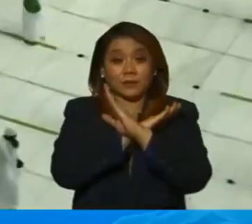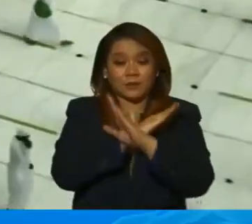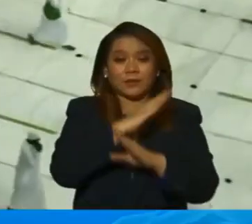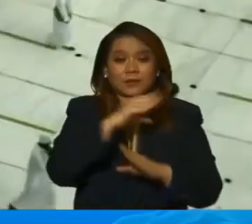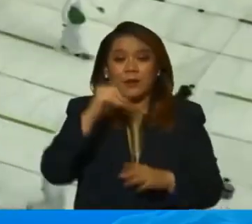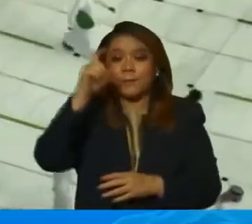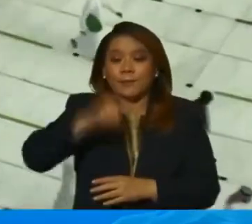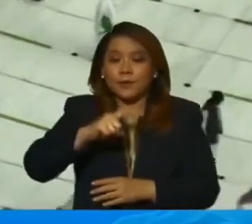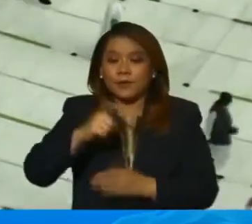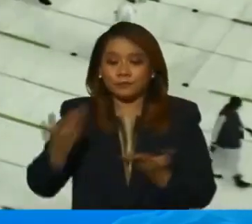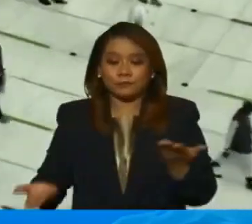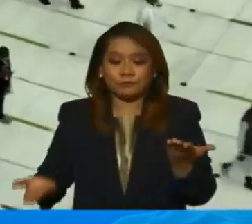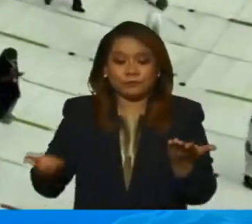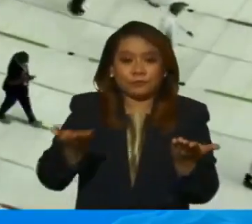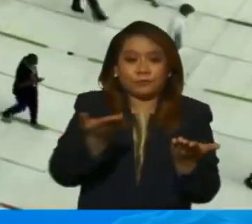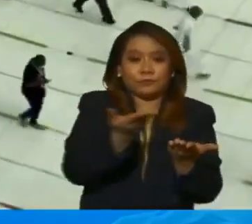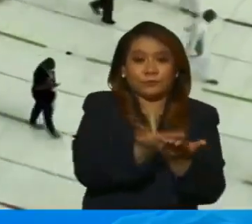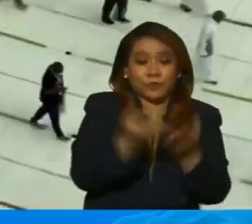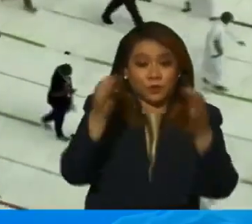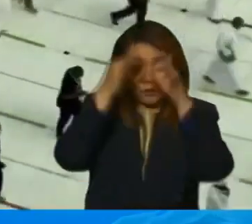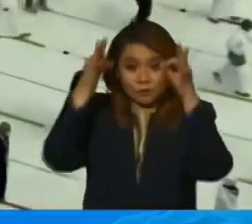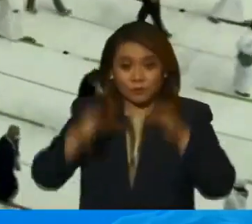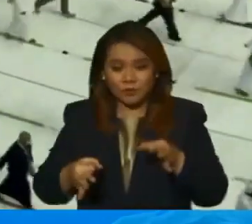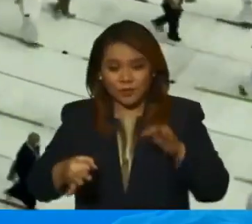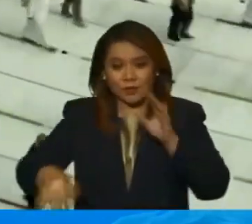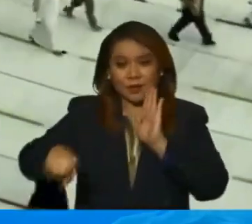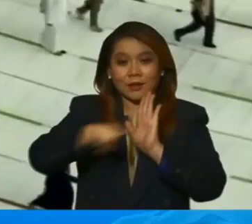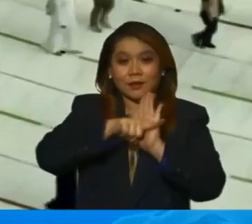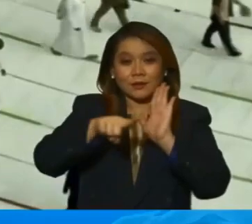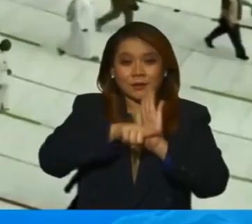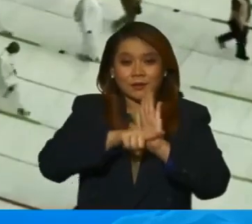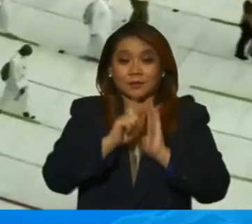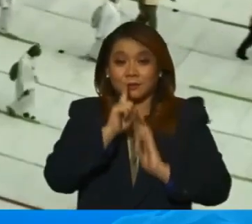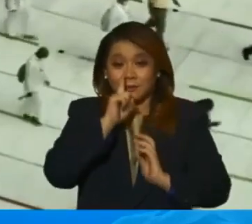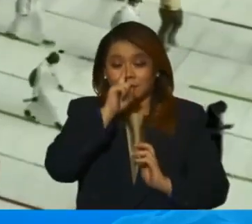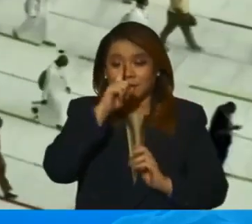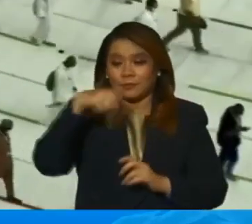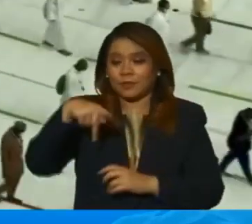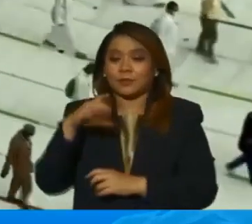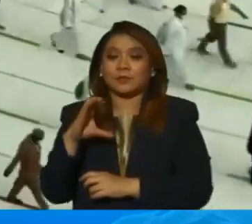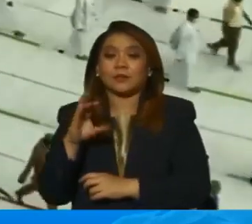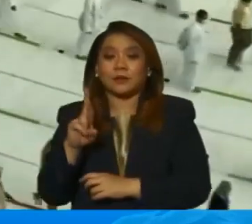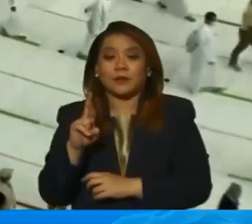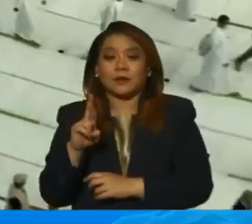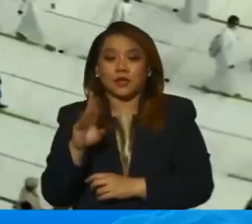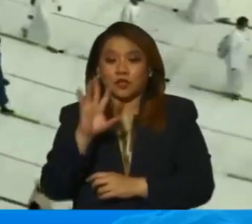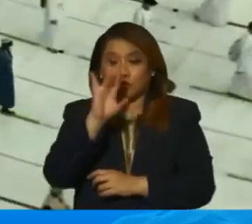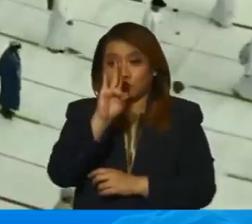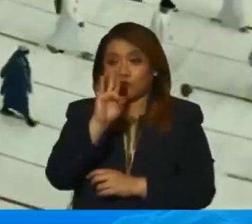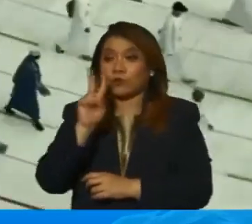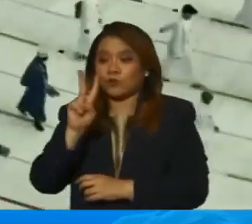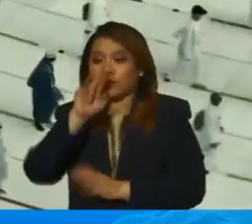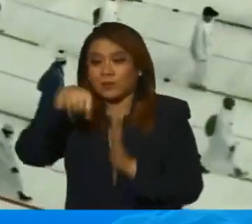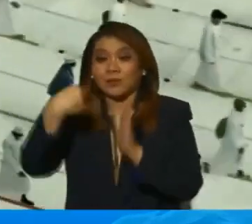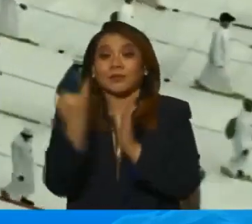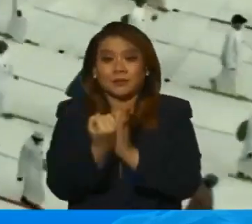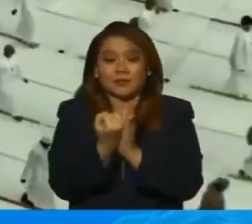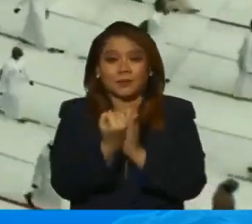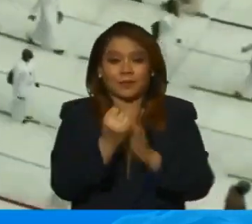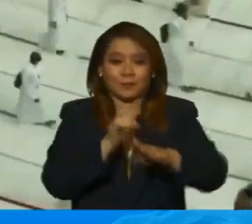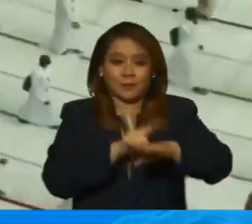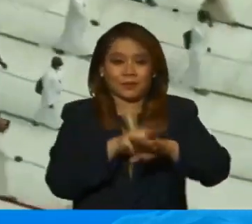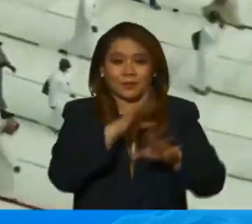dan perlu mengemukakan keputusan negatif ujian calitan PCR dalam tempoh 72 jam dari